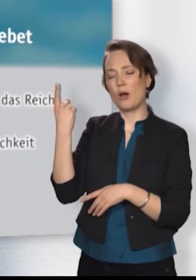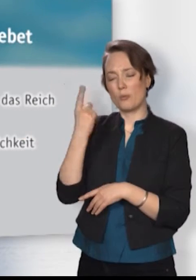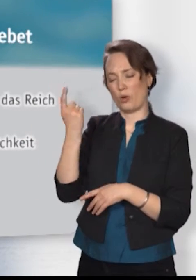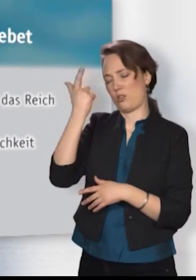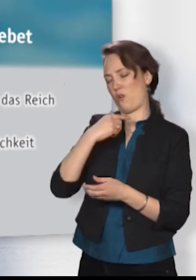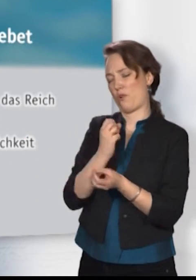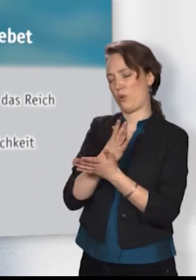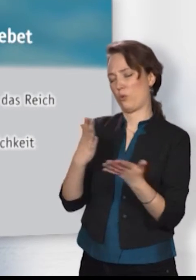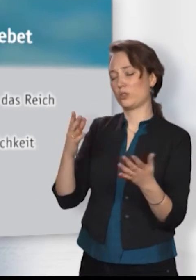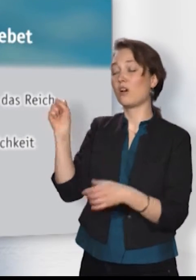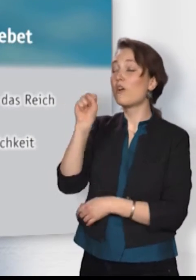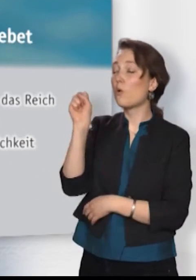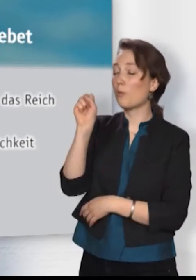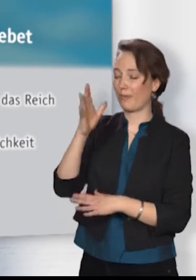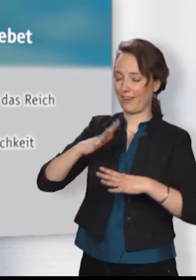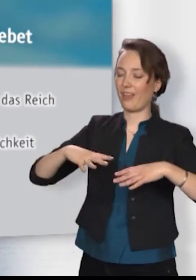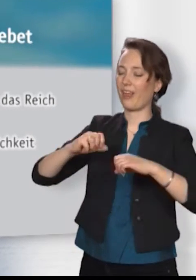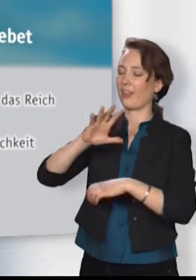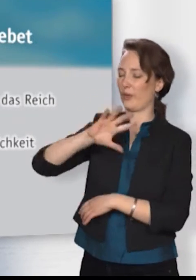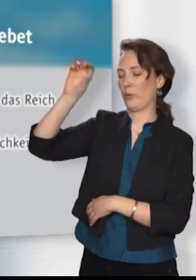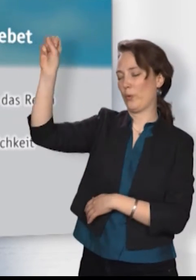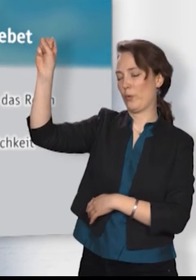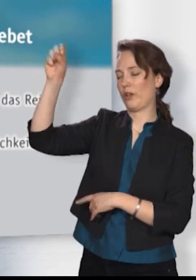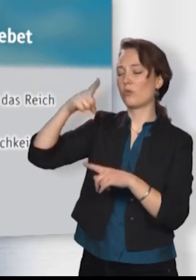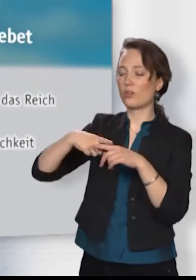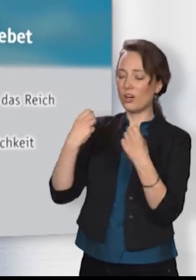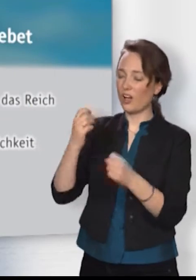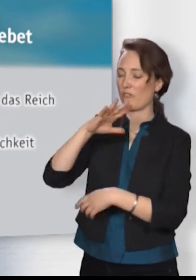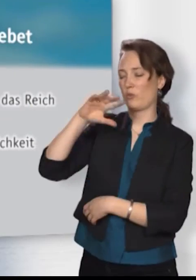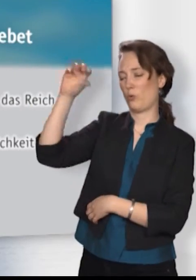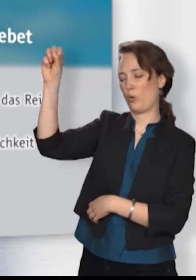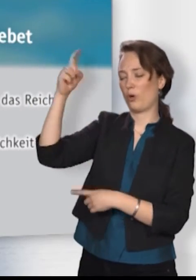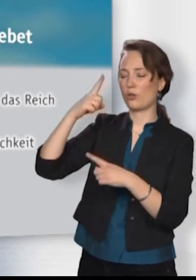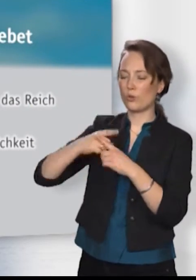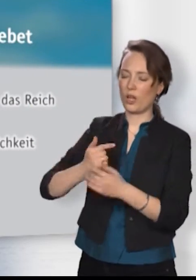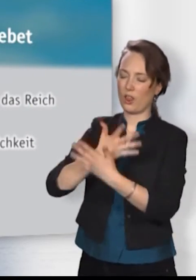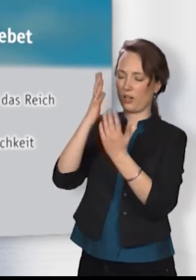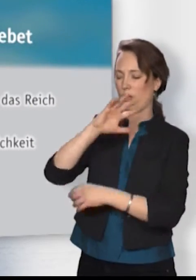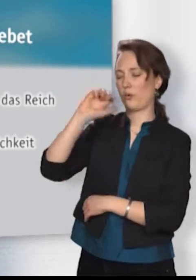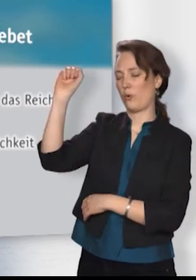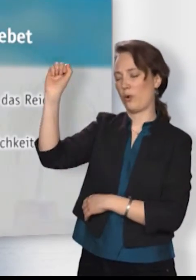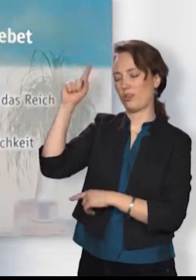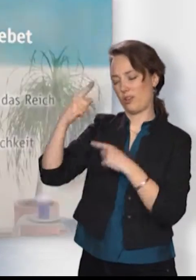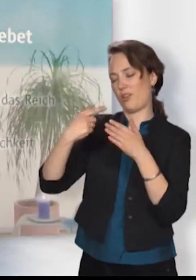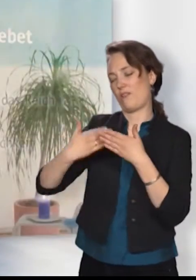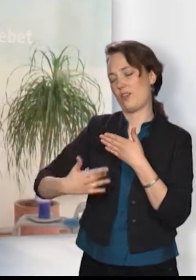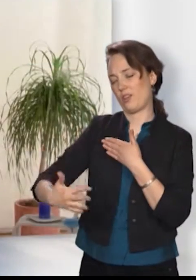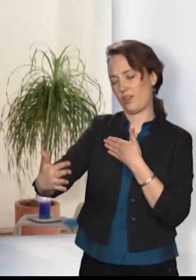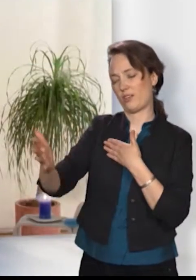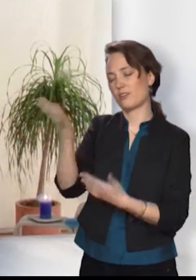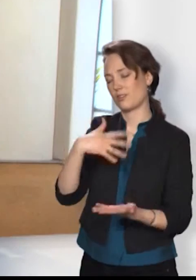das Reich und die Kraft und die Herrlichkeit in Ewigkeit. Amen.